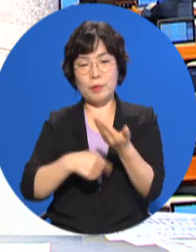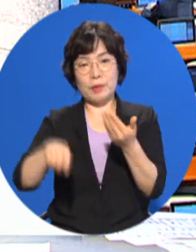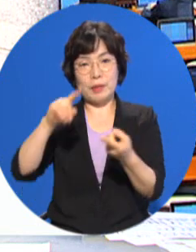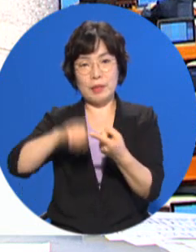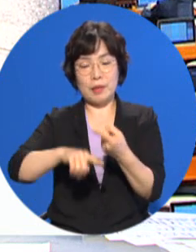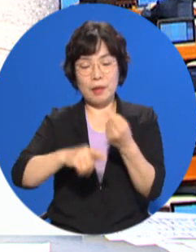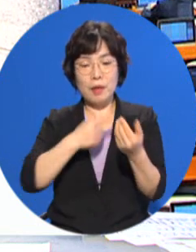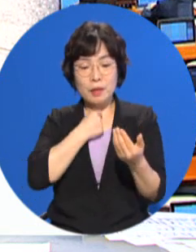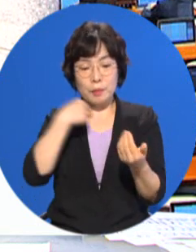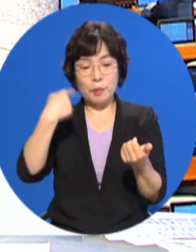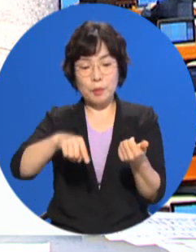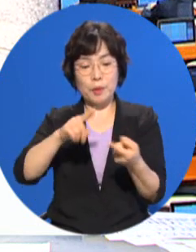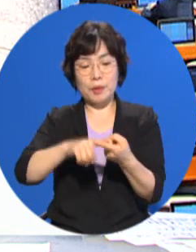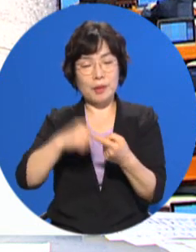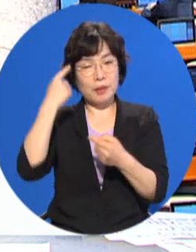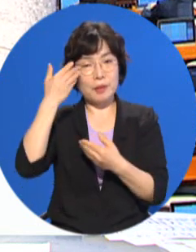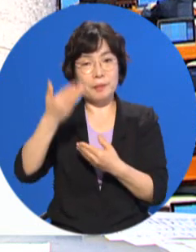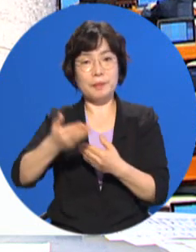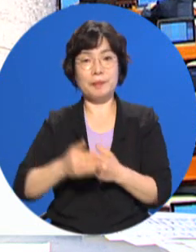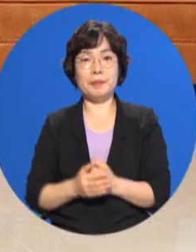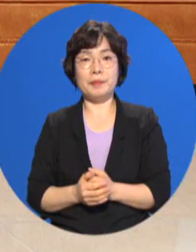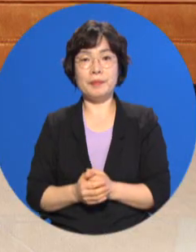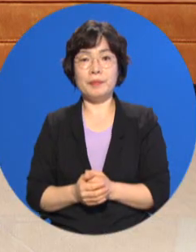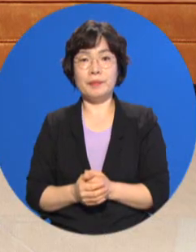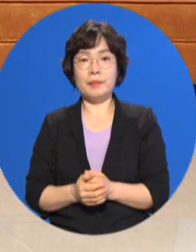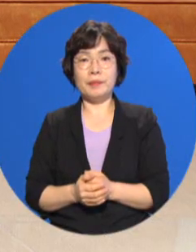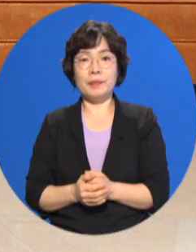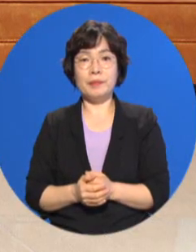바람을 직접 들어봤습니다.